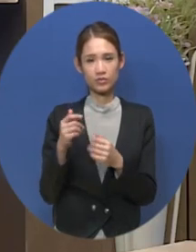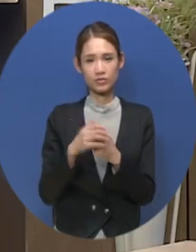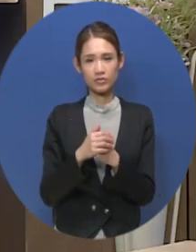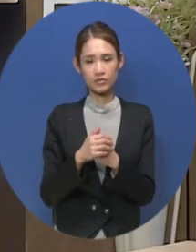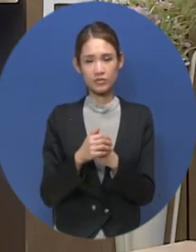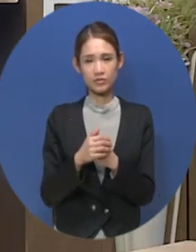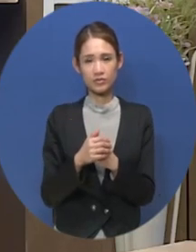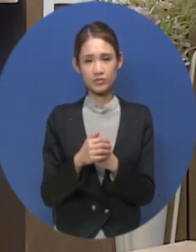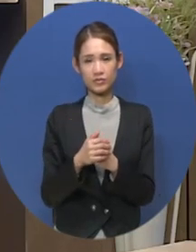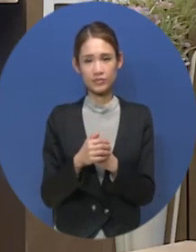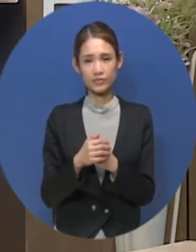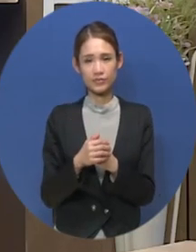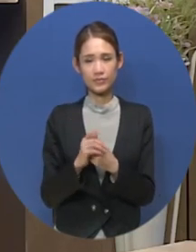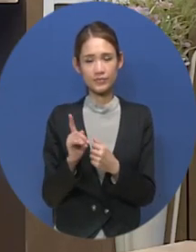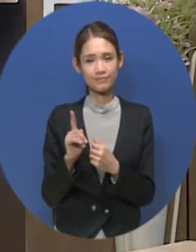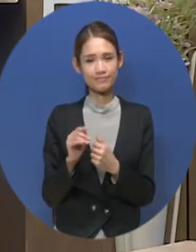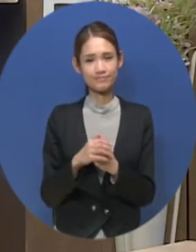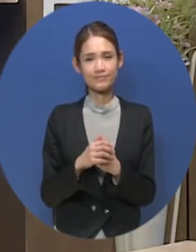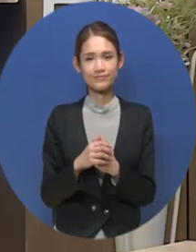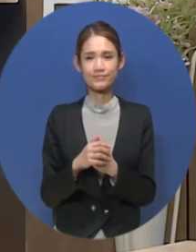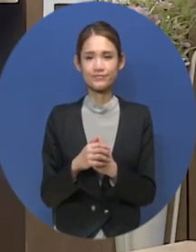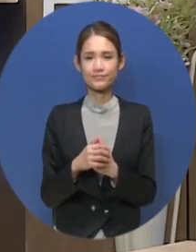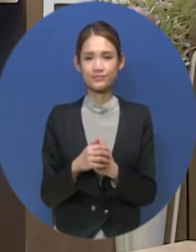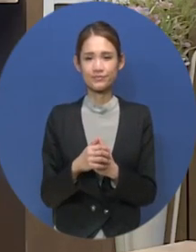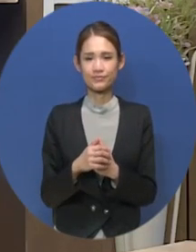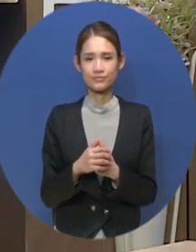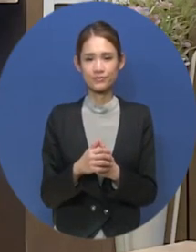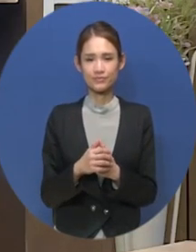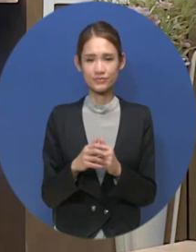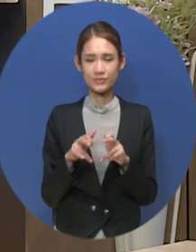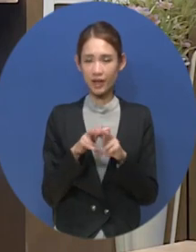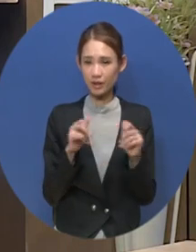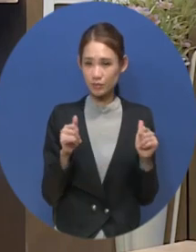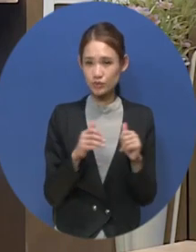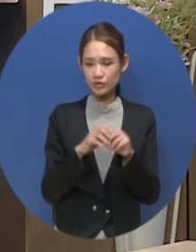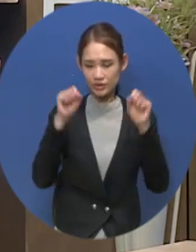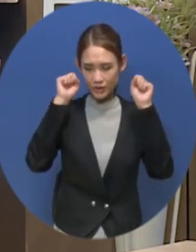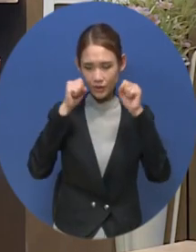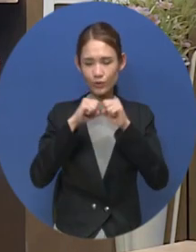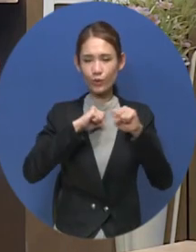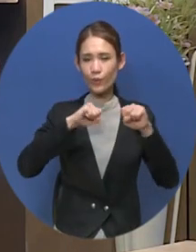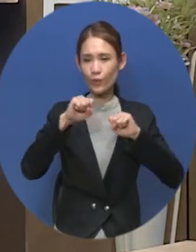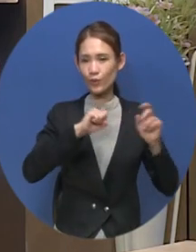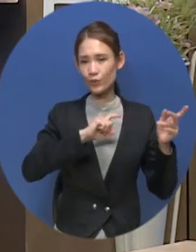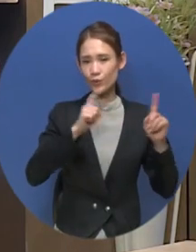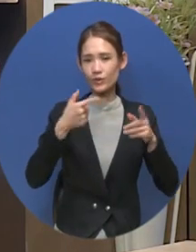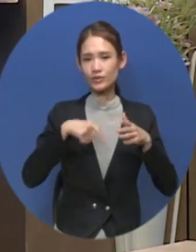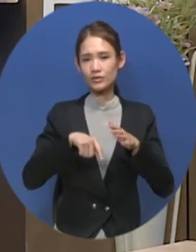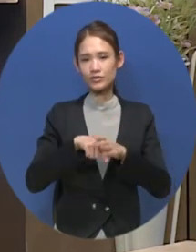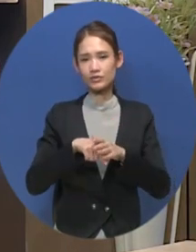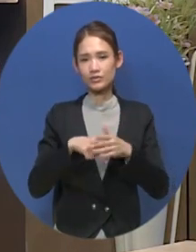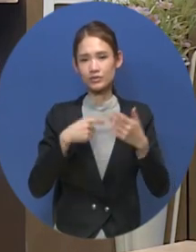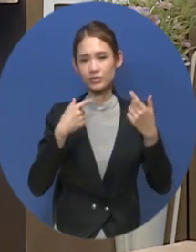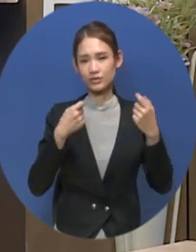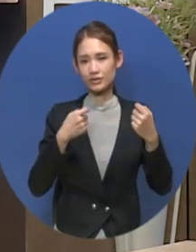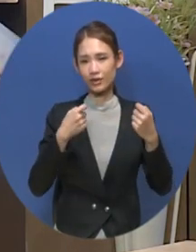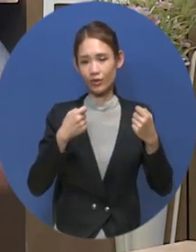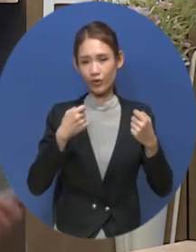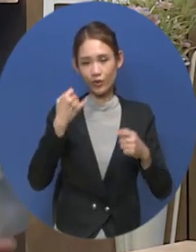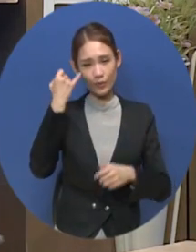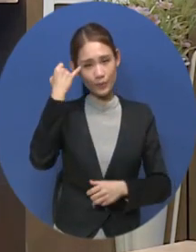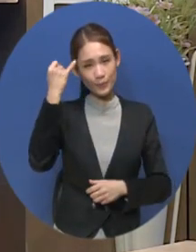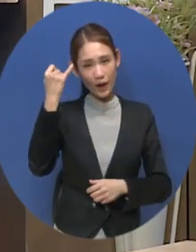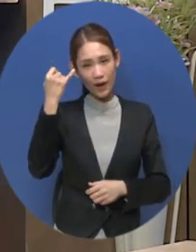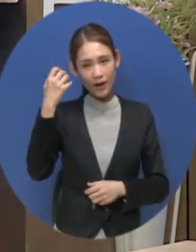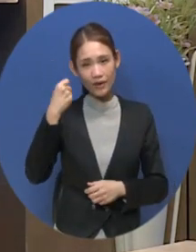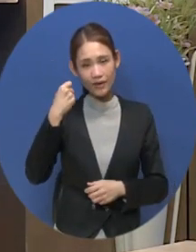또 이렇게 좀 더 어떻게 보면은 이 당사자분들이라든지 좀 더 이 체육을 활성화를 시키기 위해서 이런